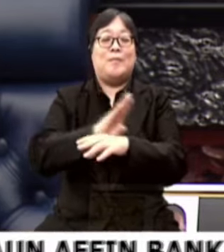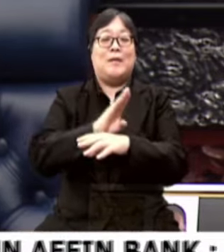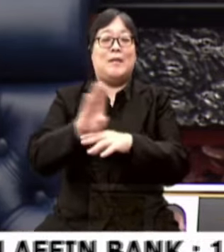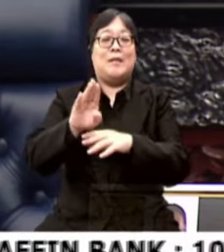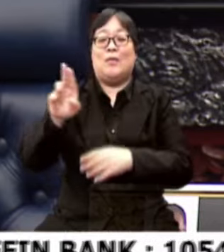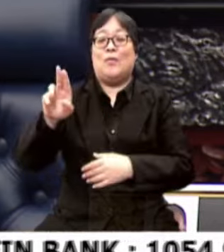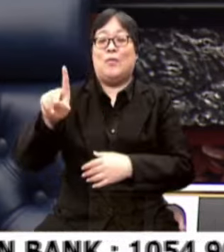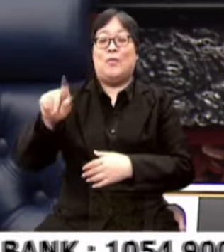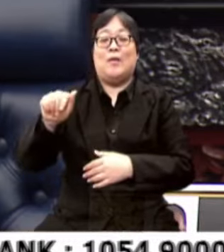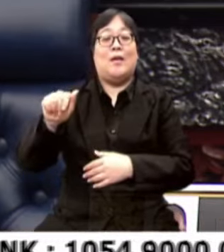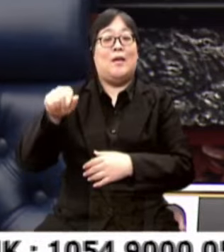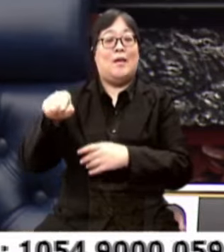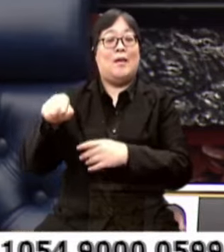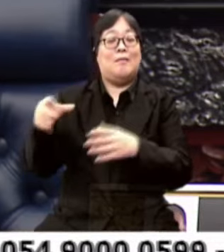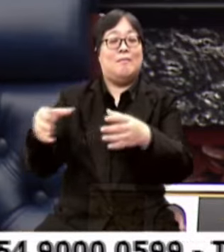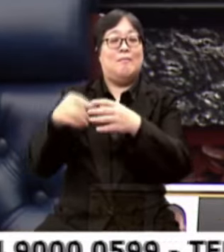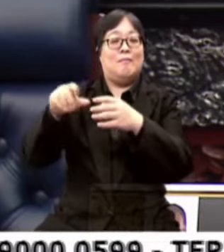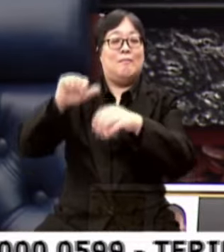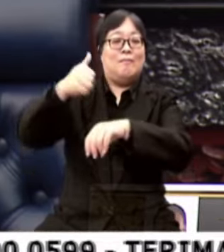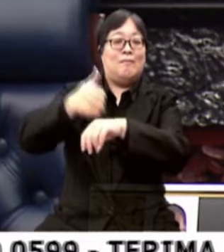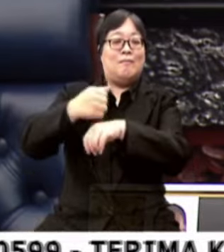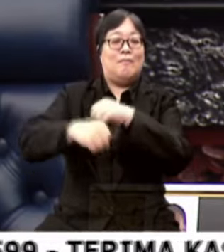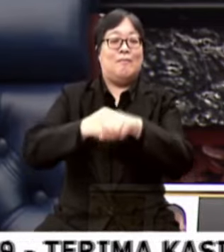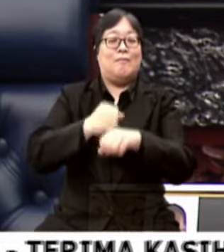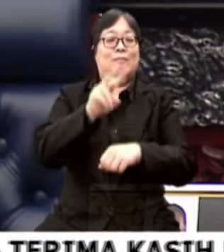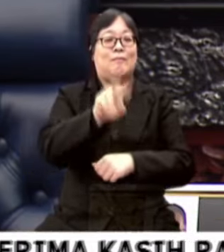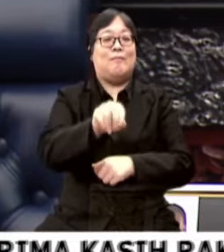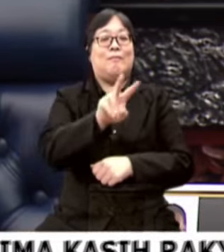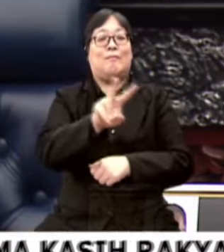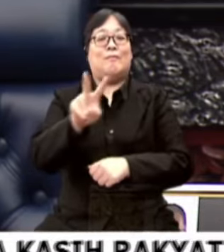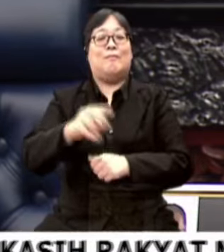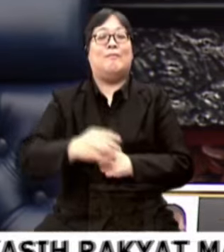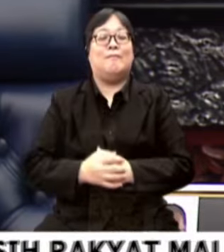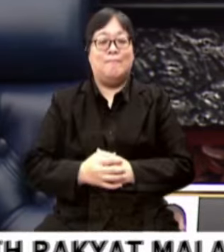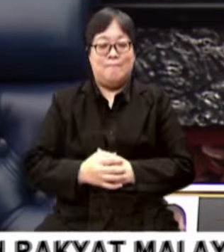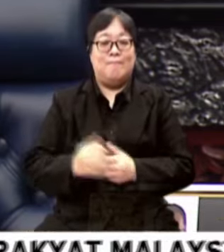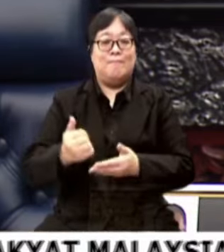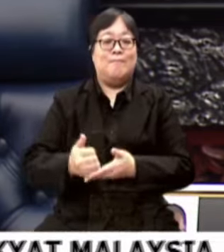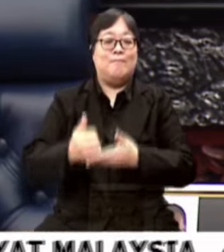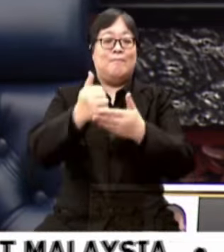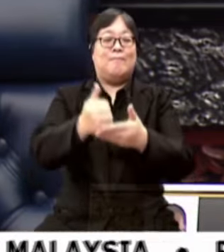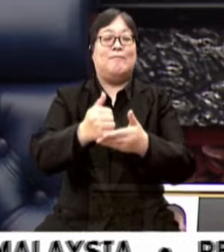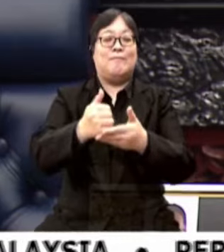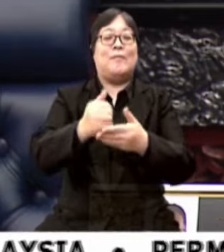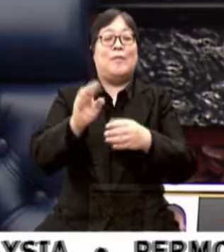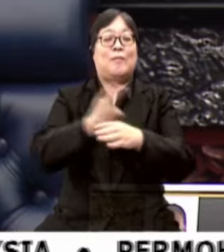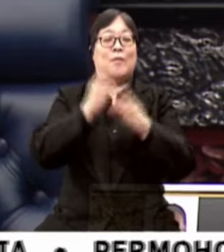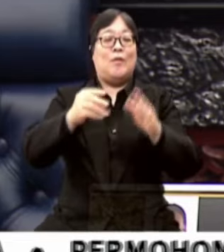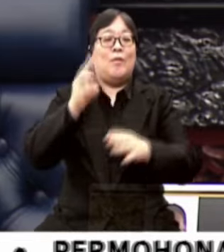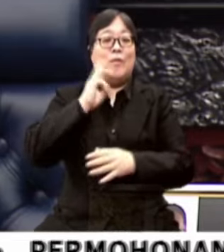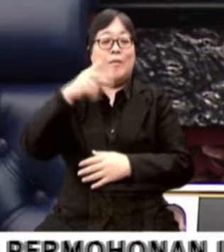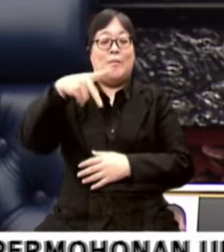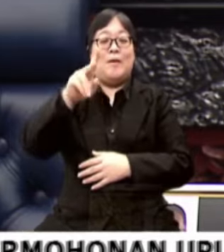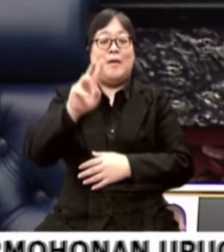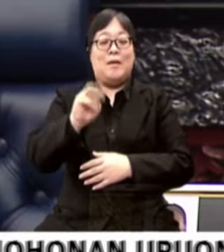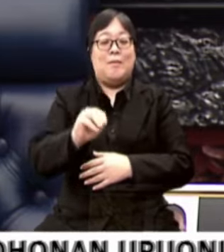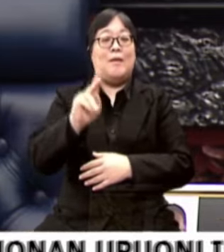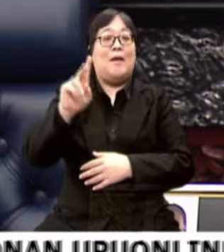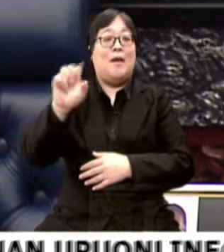udah holdings yang diperkenalkan pada tahun 2022 bagi membantu sawan pmks wanita dengan menyediakan